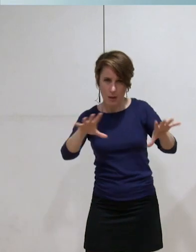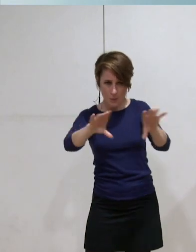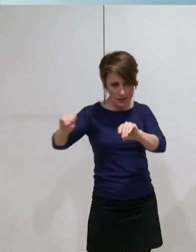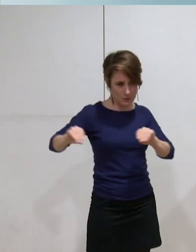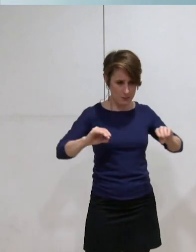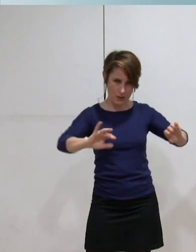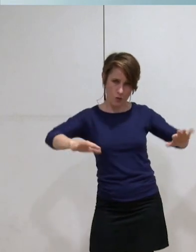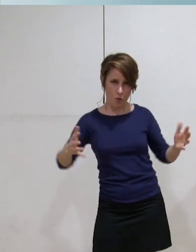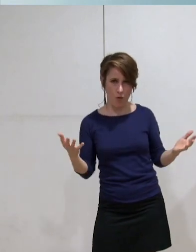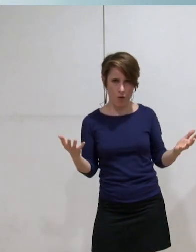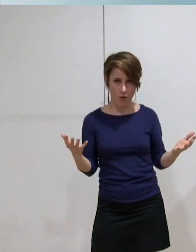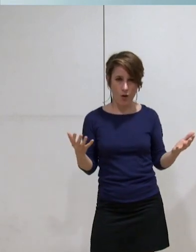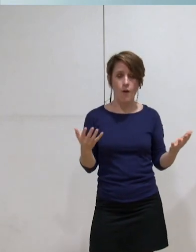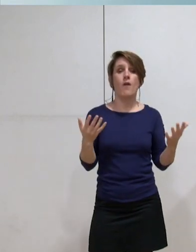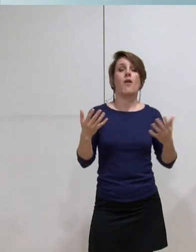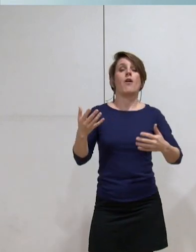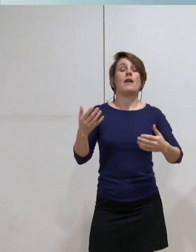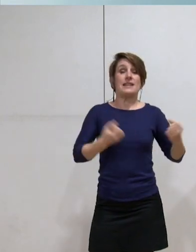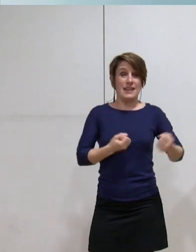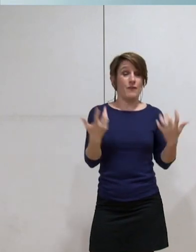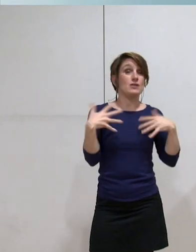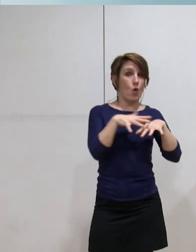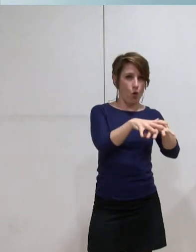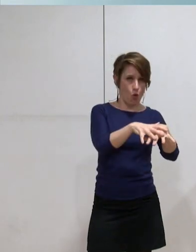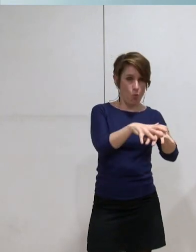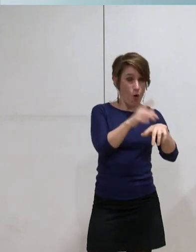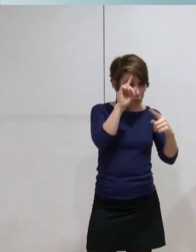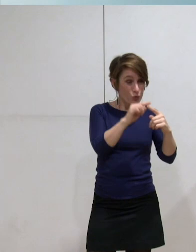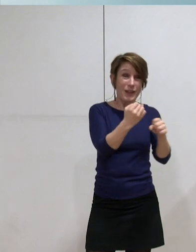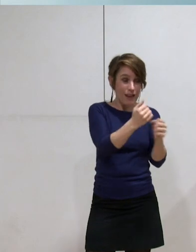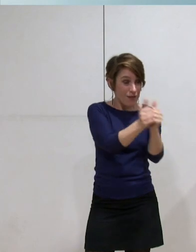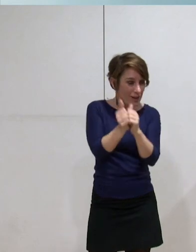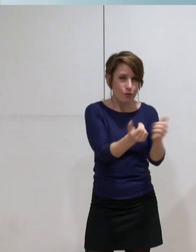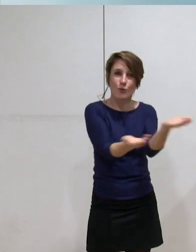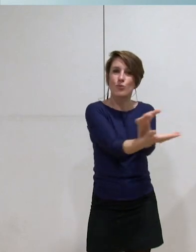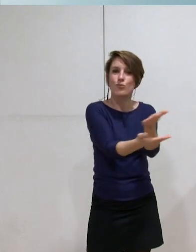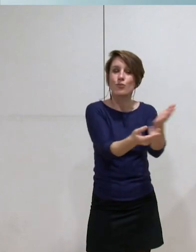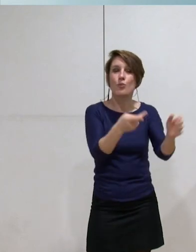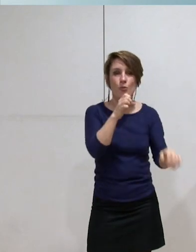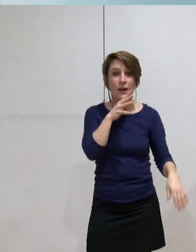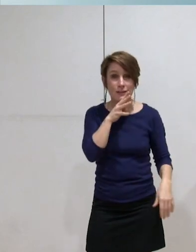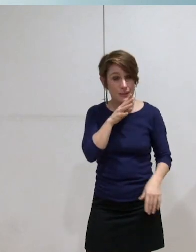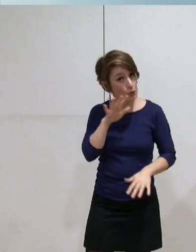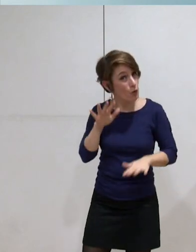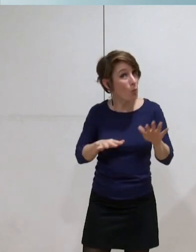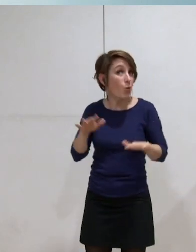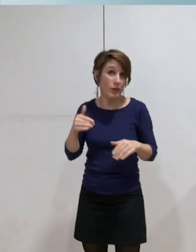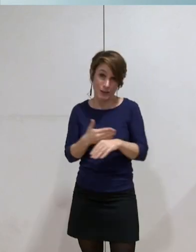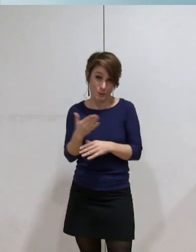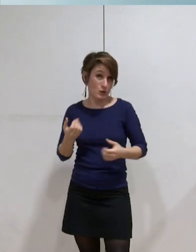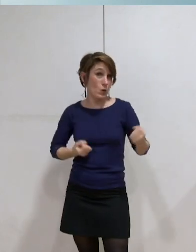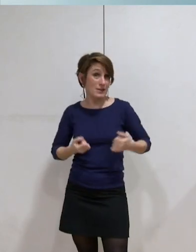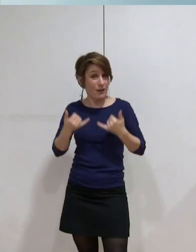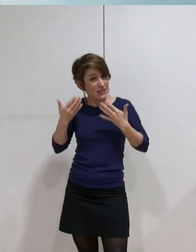direction pour pouvoir assurer la transversalité et donc il est tout à fait possible que des services actuellement dans l'hôtel de